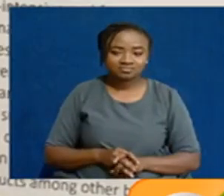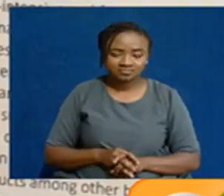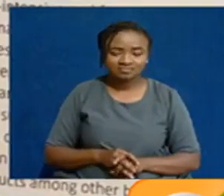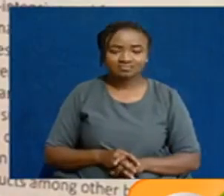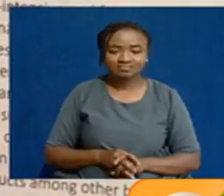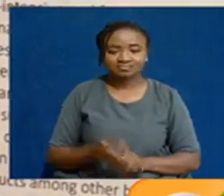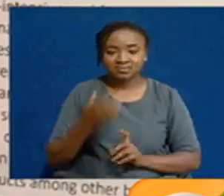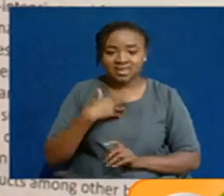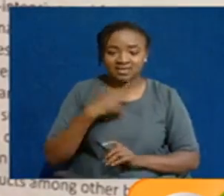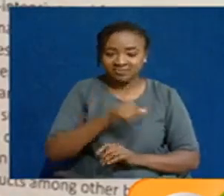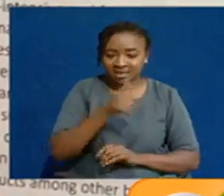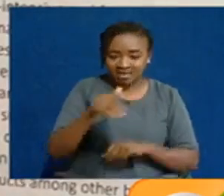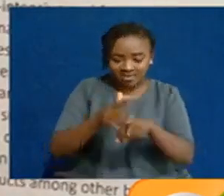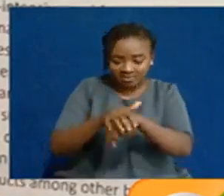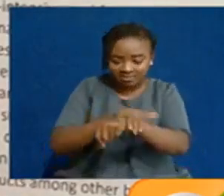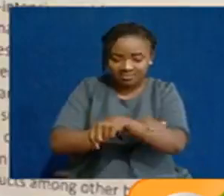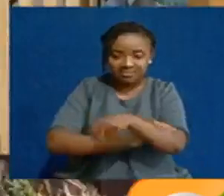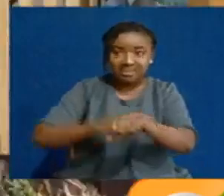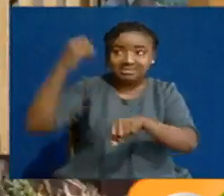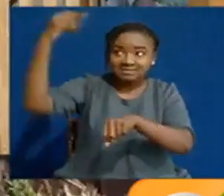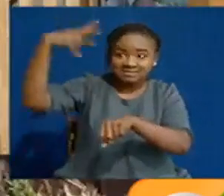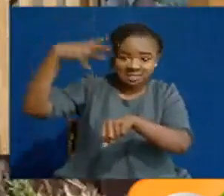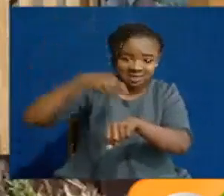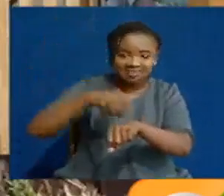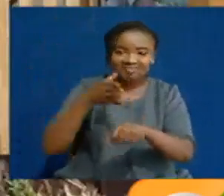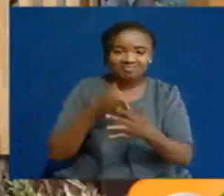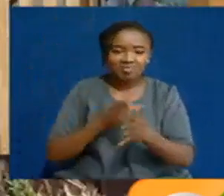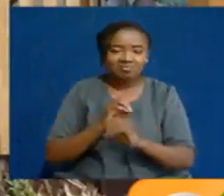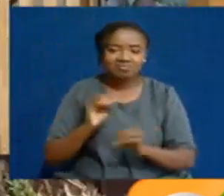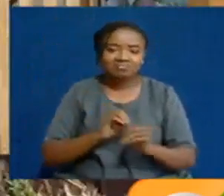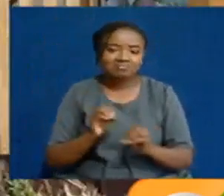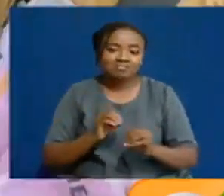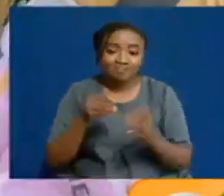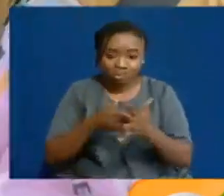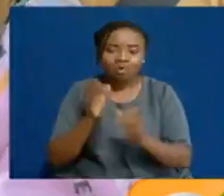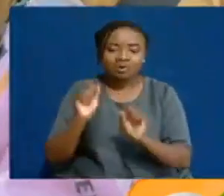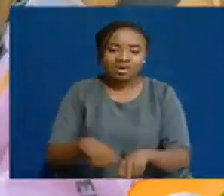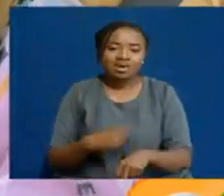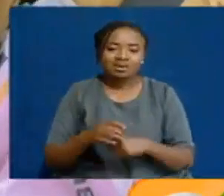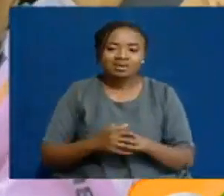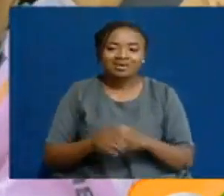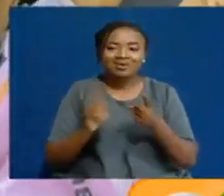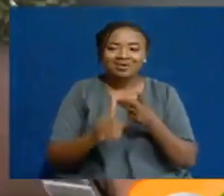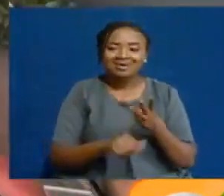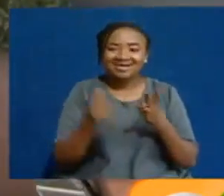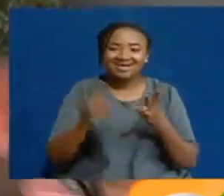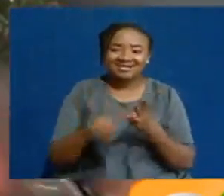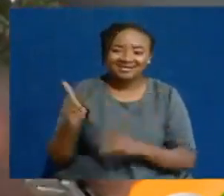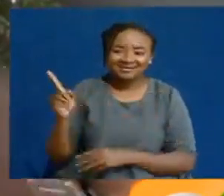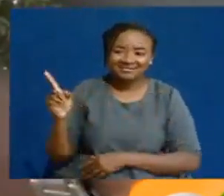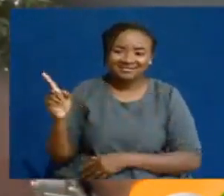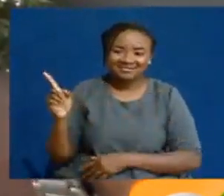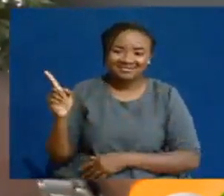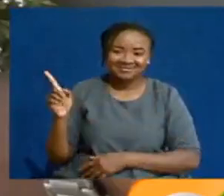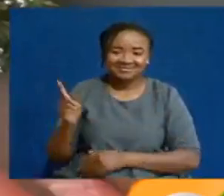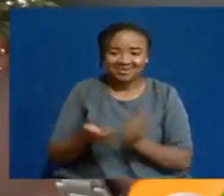inakuzuia ukitoka uko nje kuchomeka na jua. Wageni vile vile walivutiwa na steni hii iliyokuwa ikionyesha mbegu